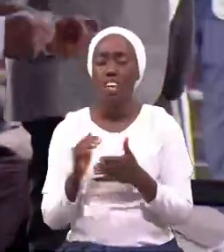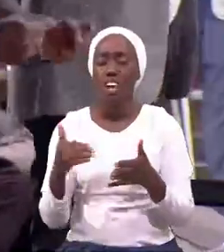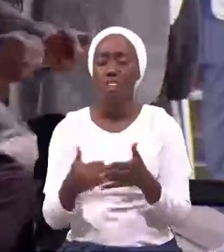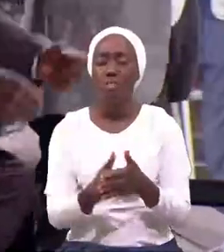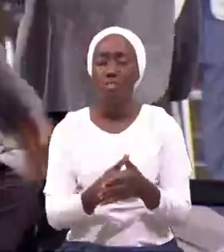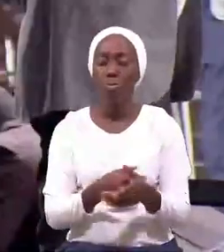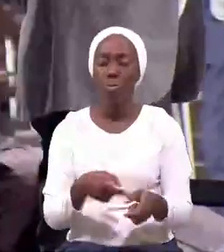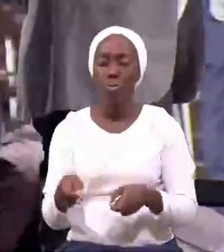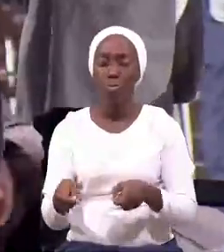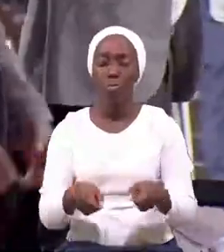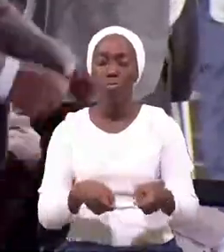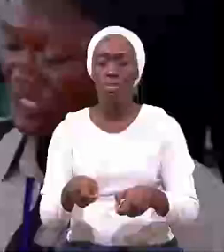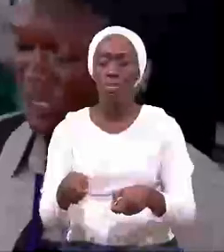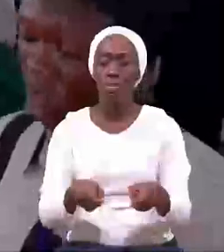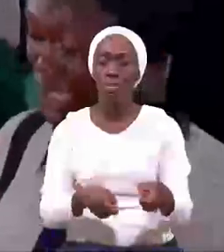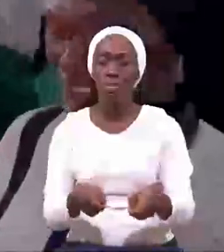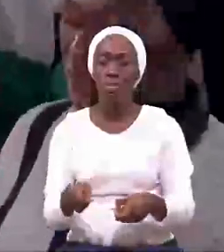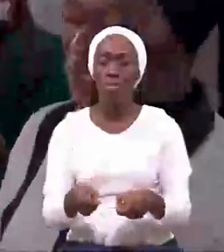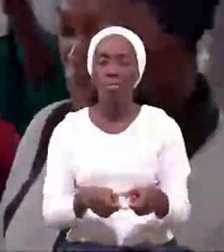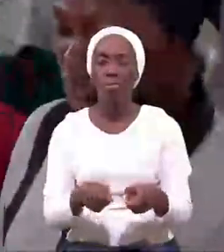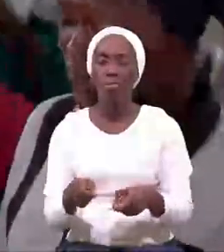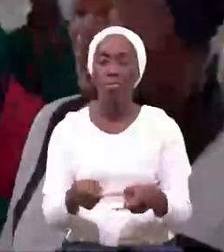Une nouvelle domination.